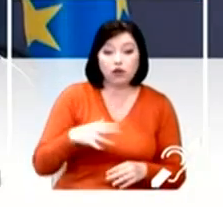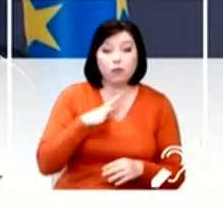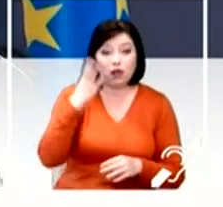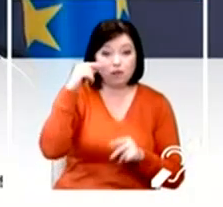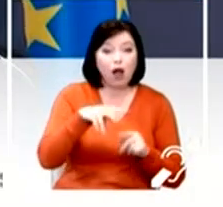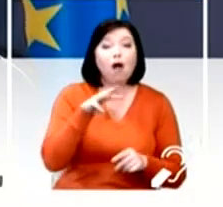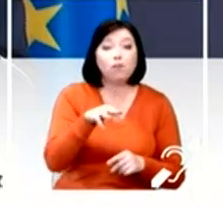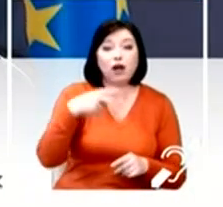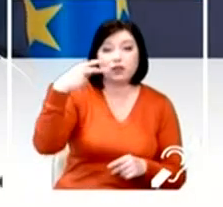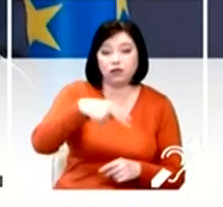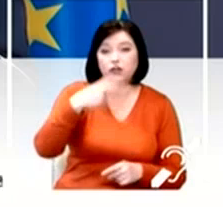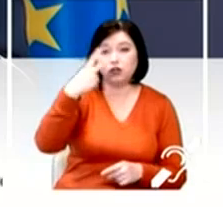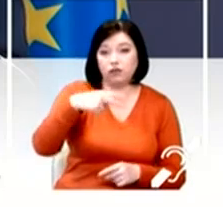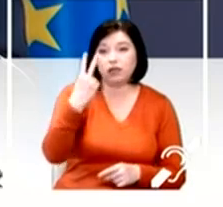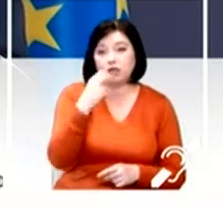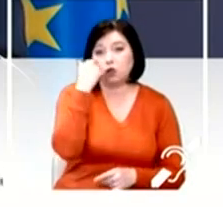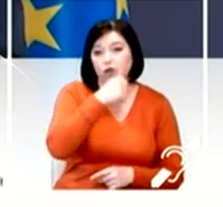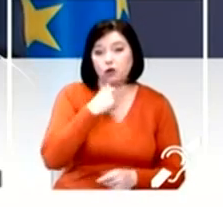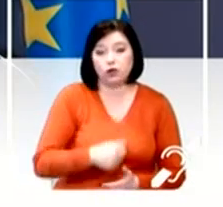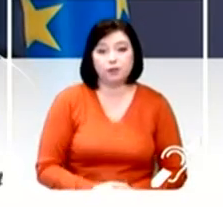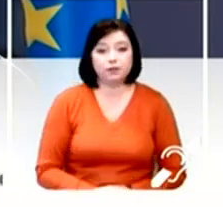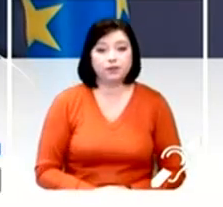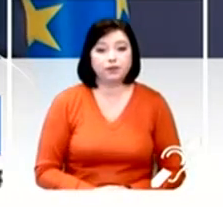Moldova în martie 2022.